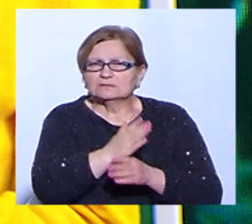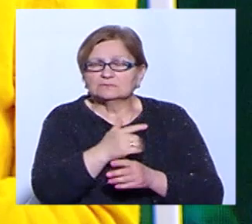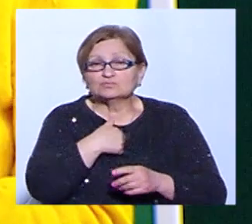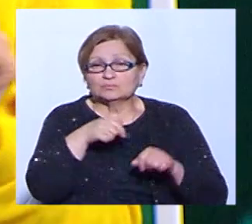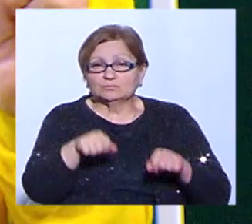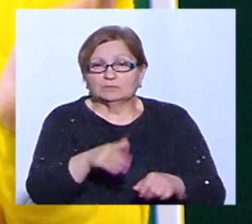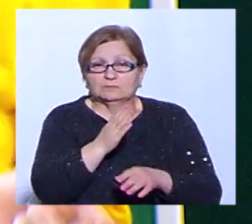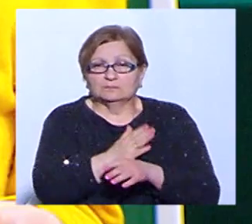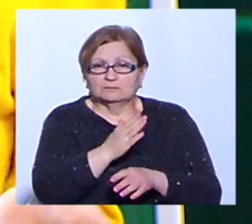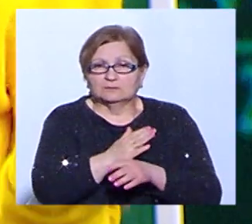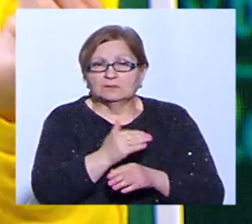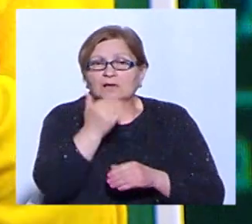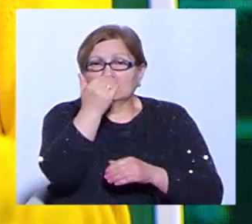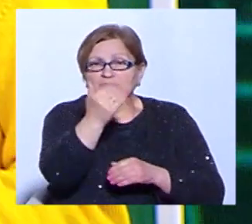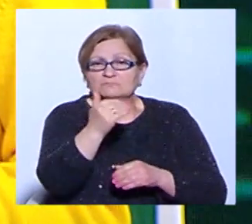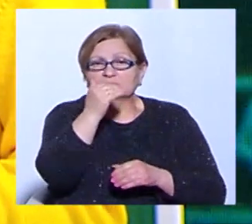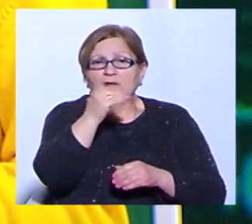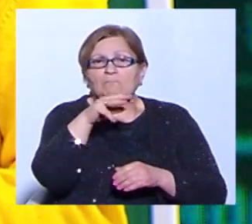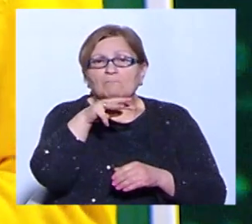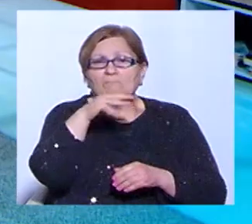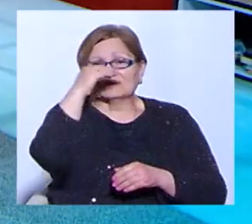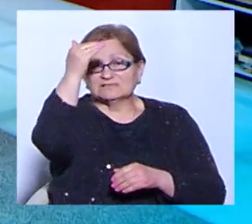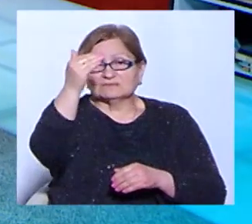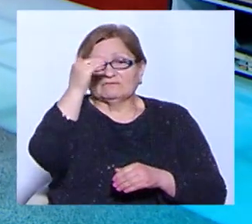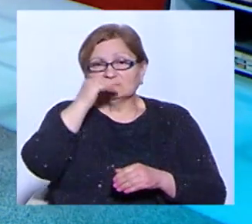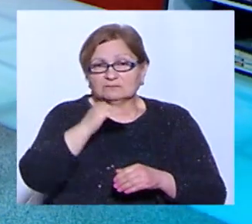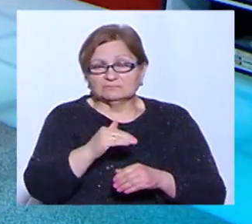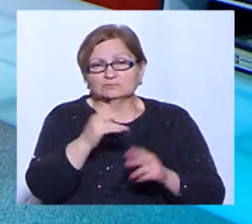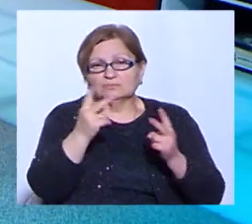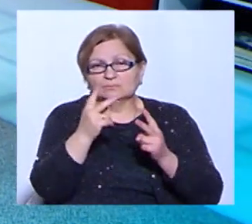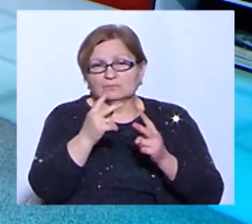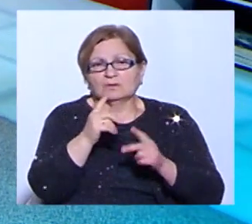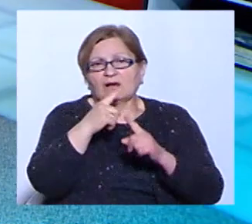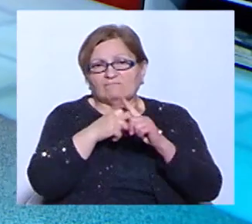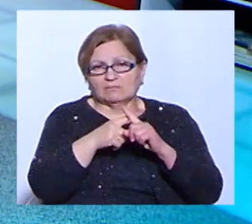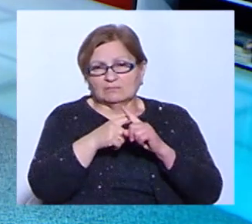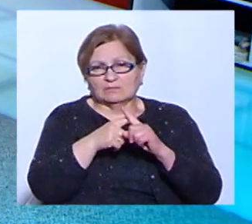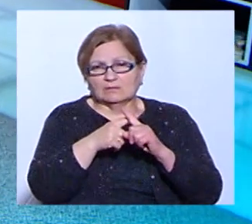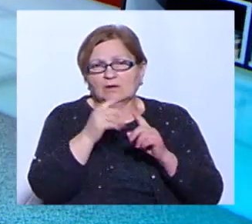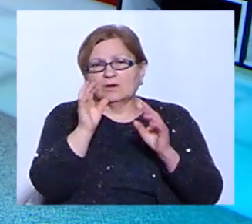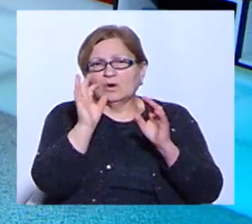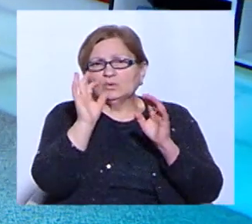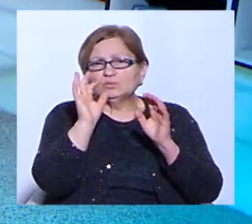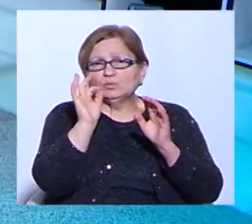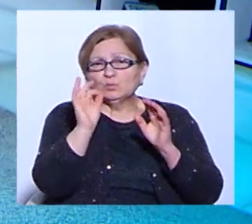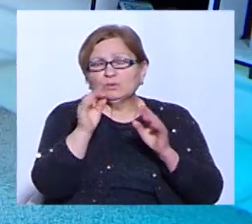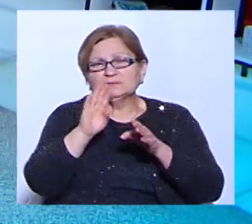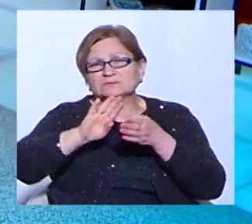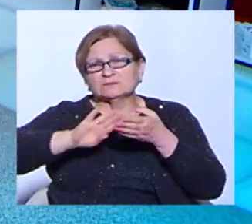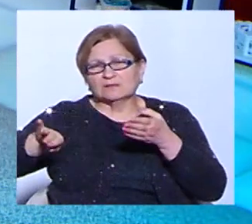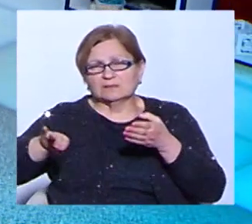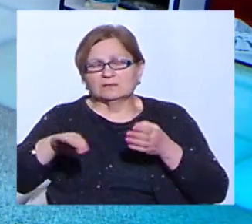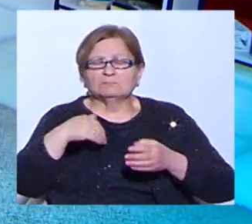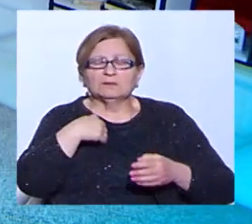უფლება, წილადის მრიცხველი და მნიშვნელი გავამრავლოთ არანულოვან რიცხვზე, ან ნულისგან განსხვავებულ რიცხვზე. თქვათ